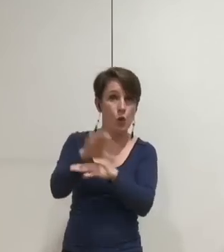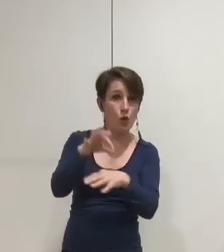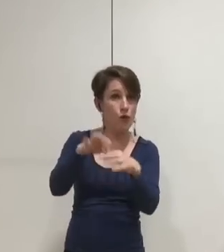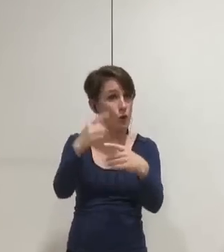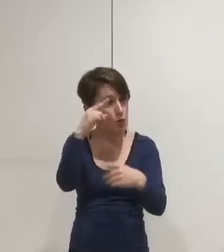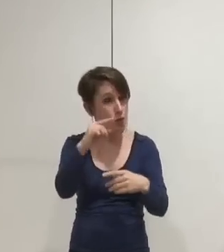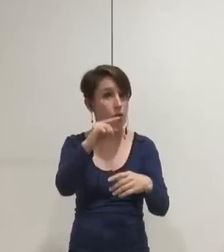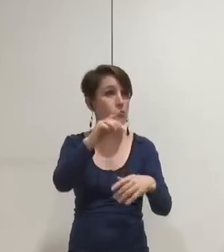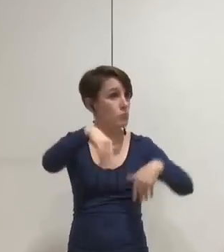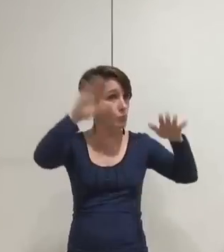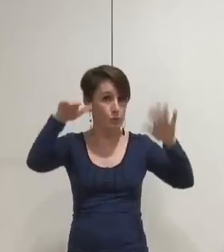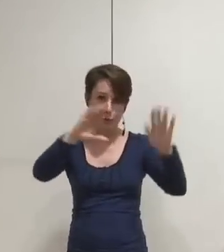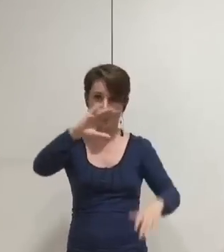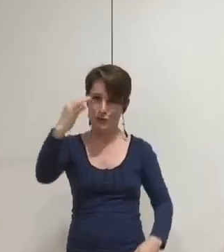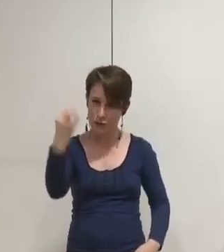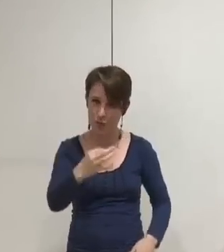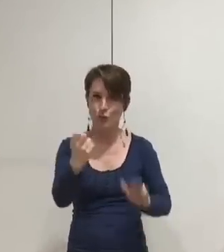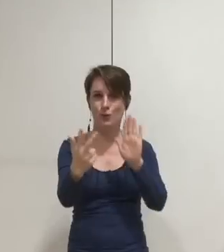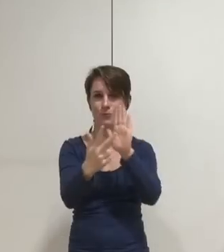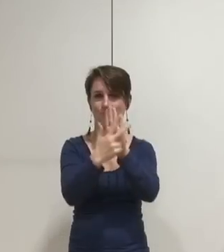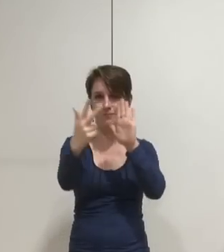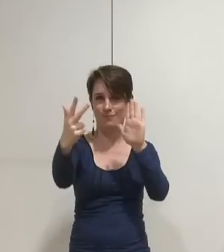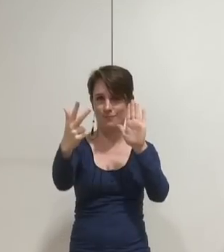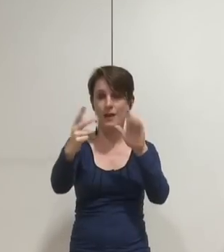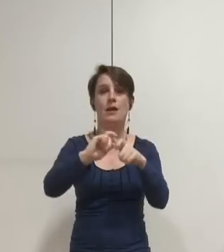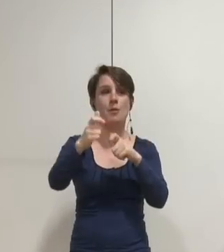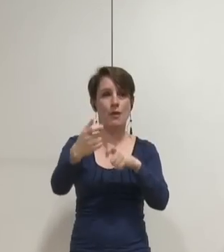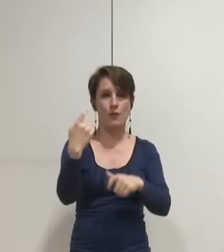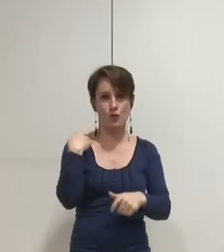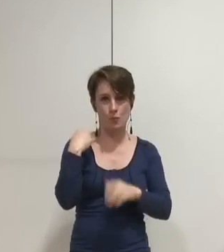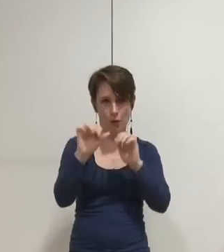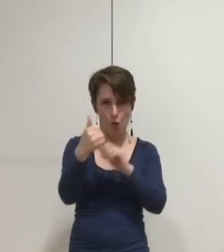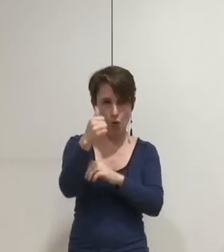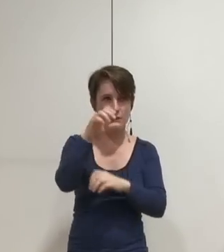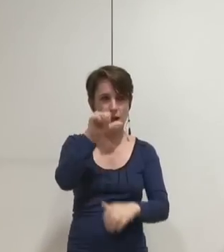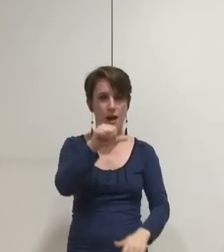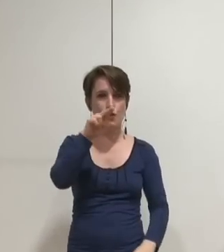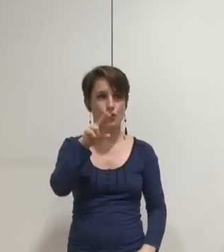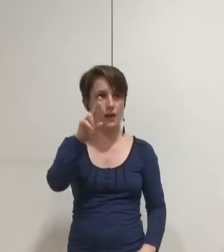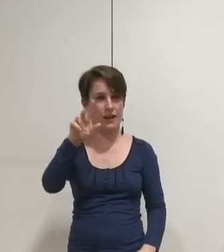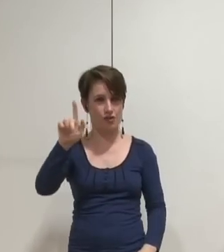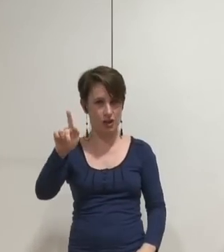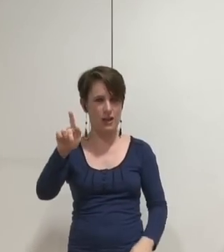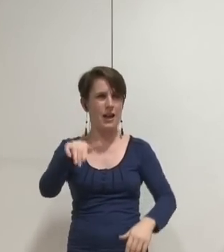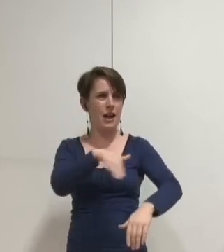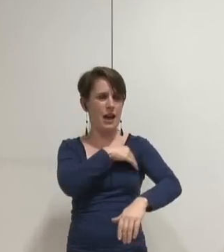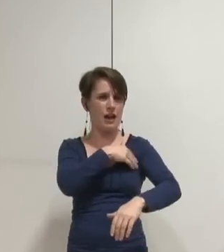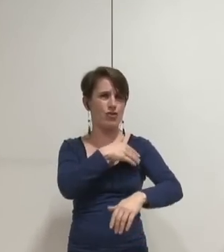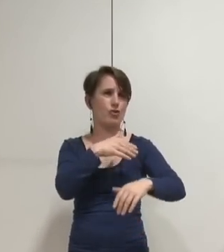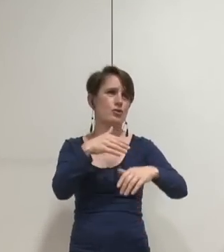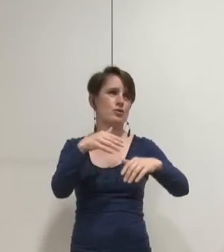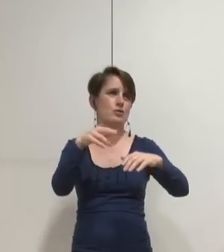délibération adopté à l'unanimité la 11 porte sur laurg l'agence d'urbanisme de la région